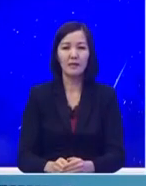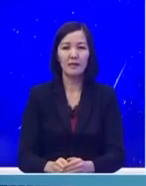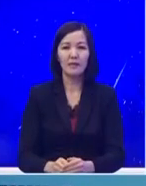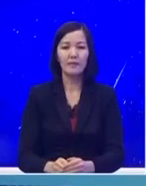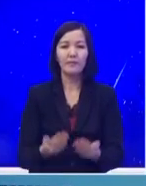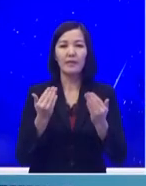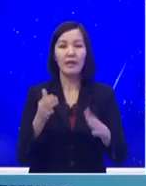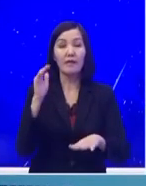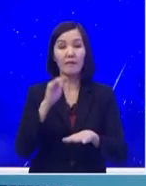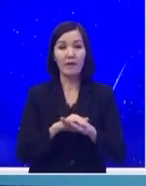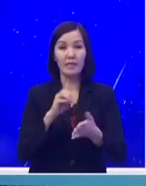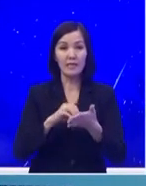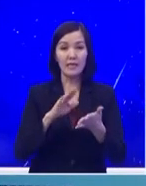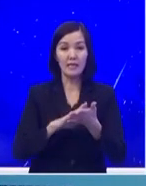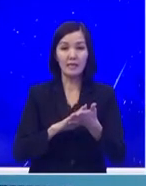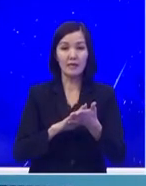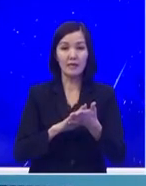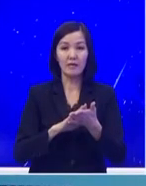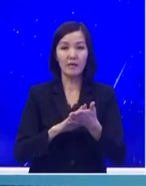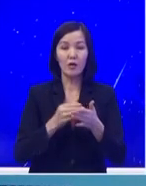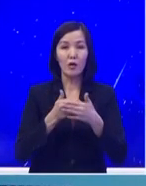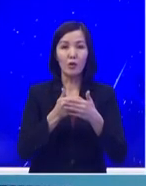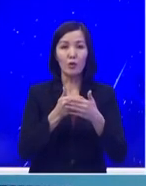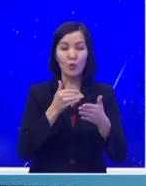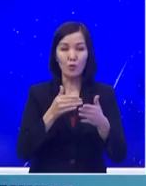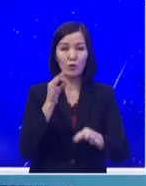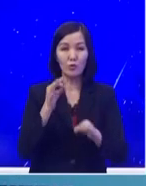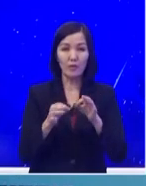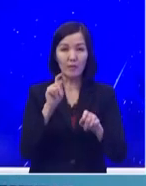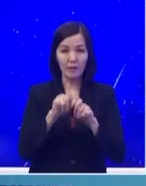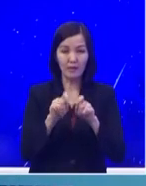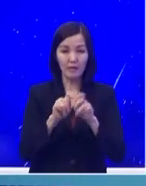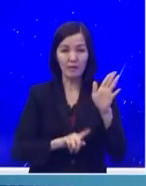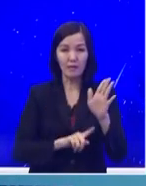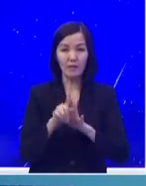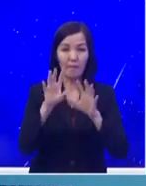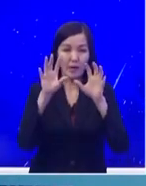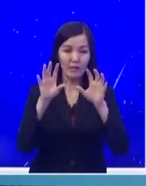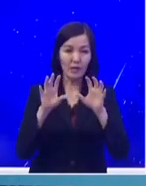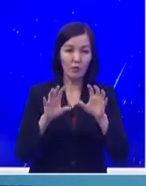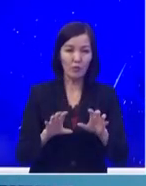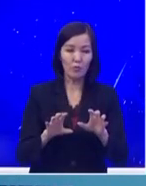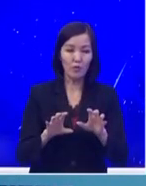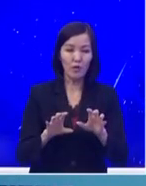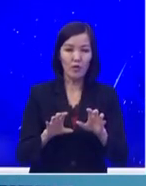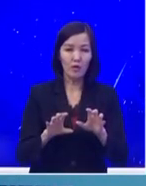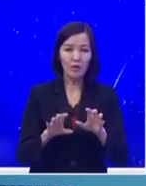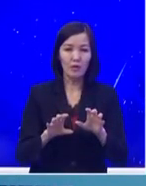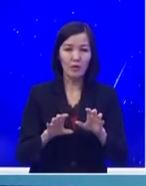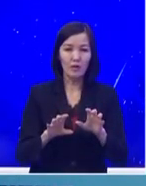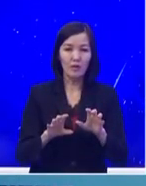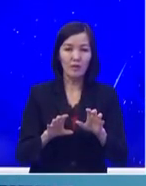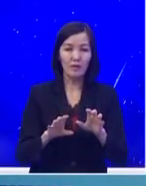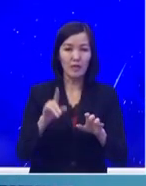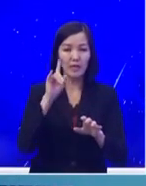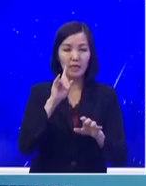Данный факт зарегистрирован в единый реестр досудебного расследования в соответствии со статьей 188, часть 1 Уголовного кодекса